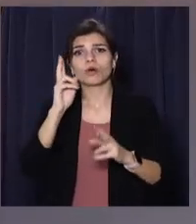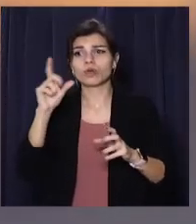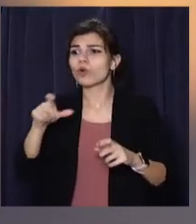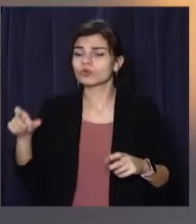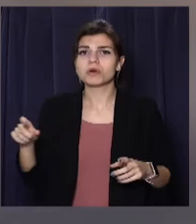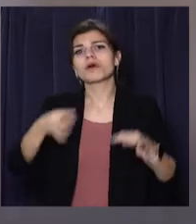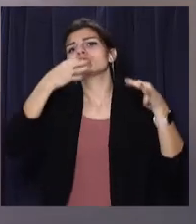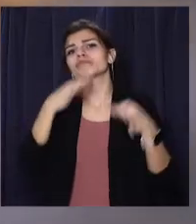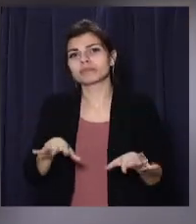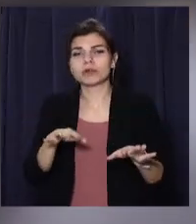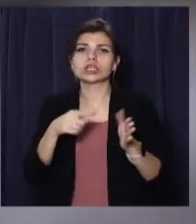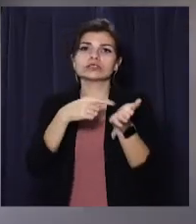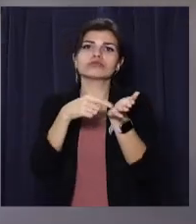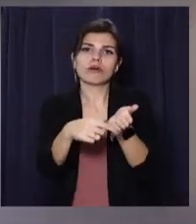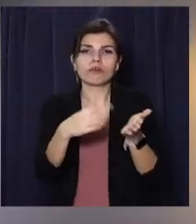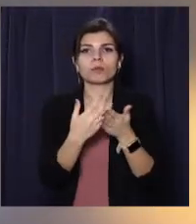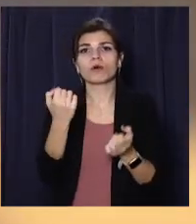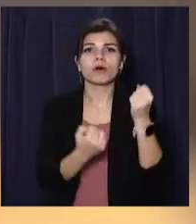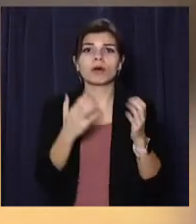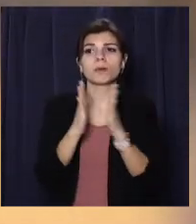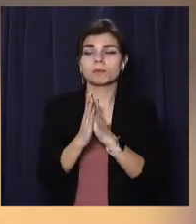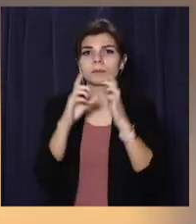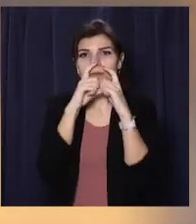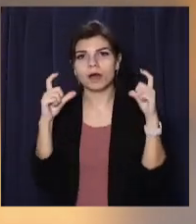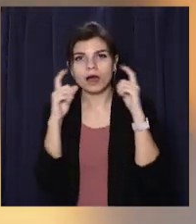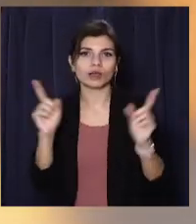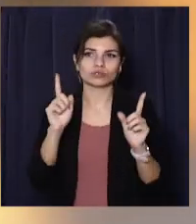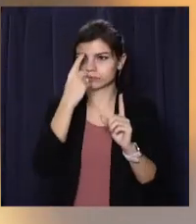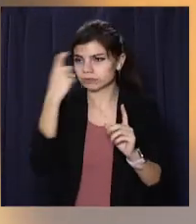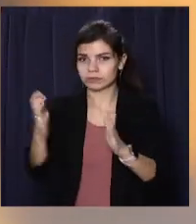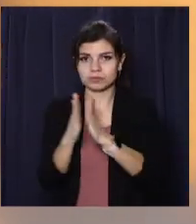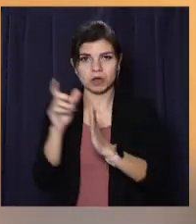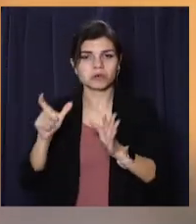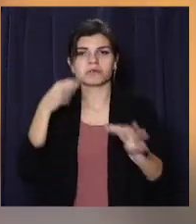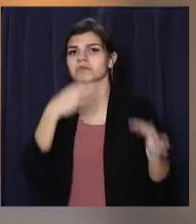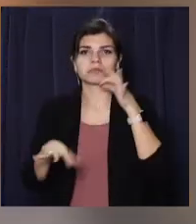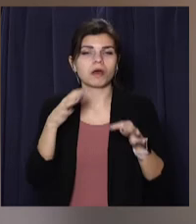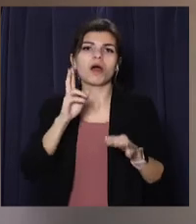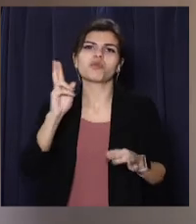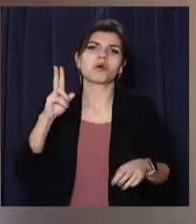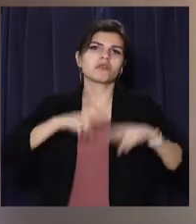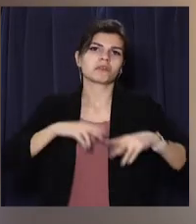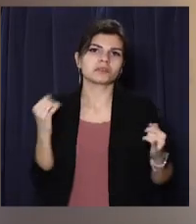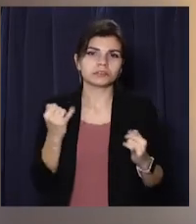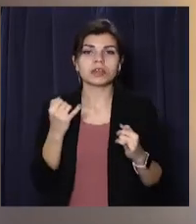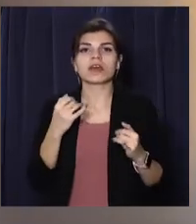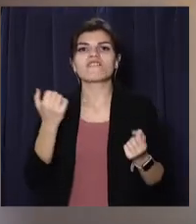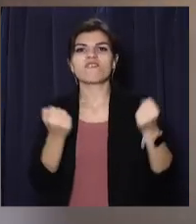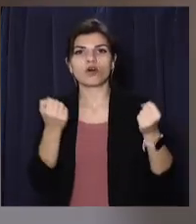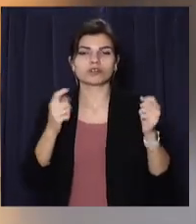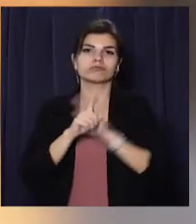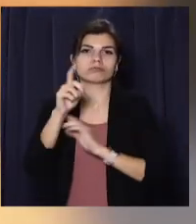пасажирів не сподобалося зауваження кермувальника щодо дотримання карантинних норм. В іншого день не склався, тому вирішив відігратись на